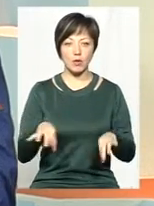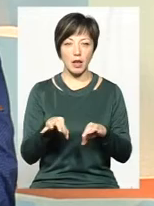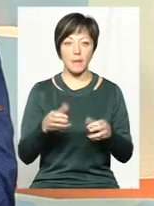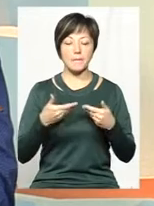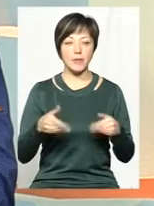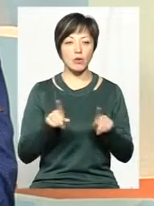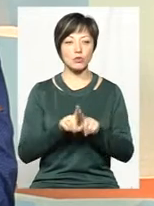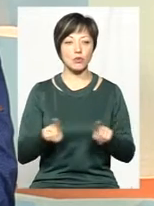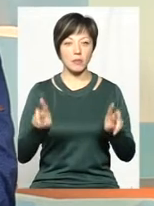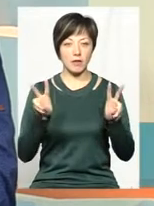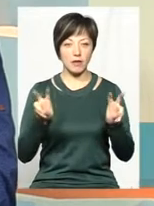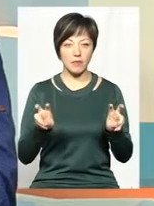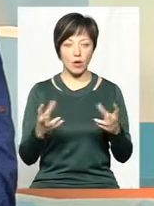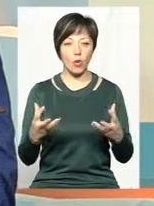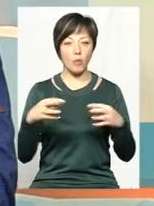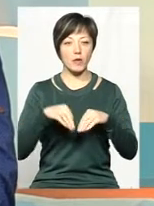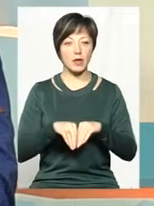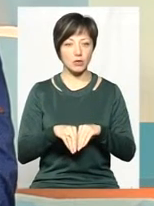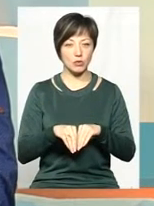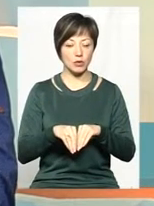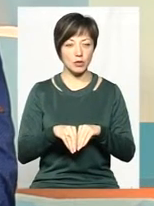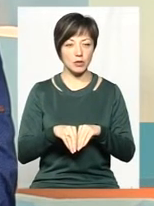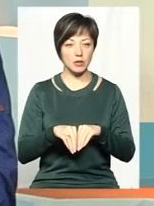особливі». Він об'єднує